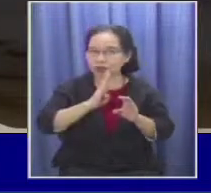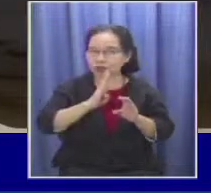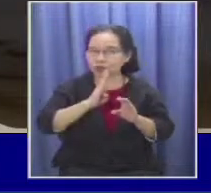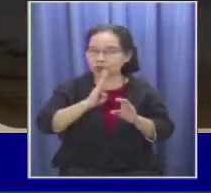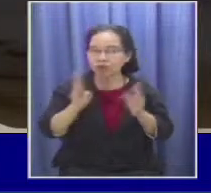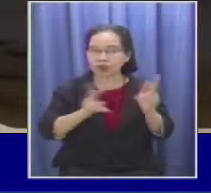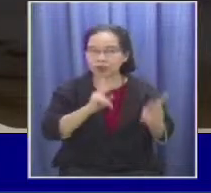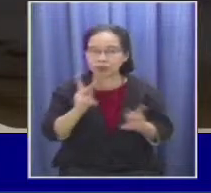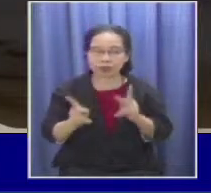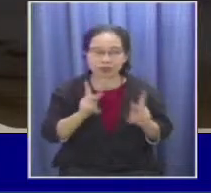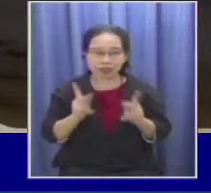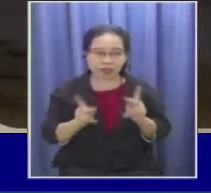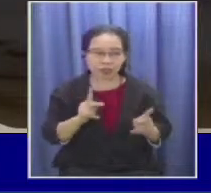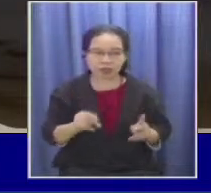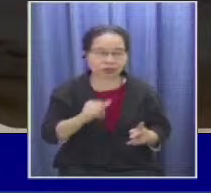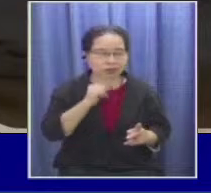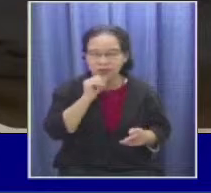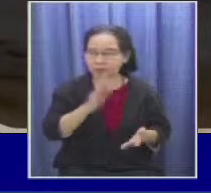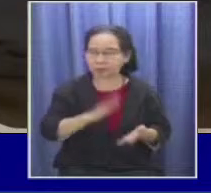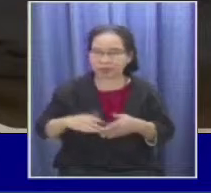nti Nyankopɔn tie wo bi a